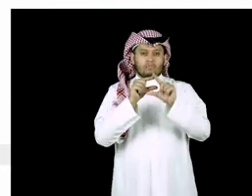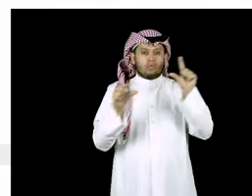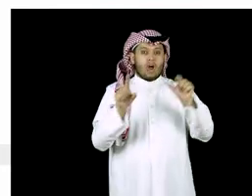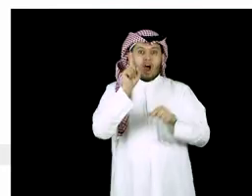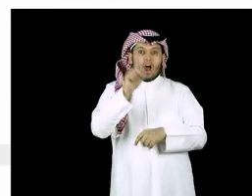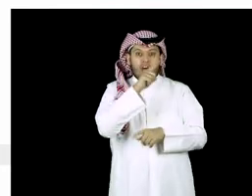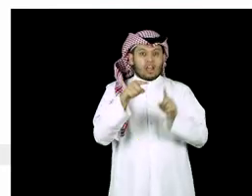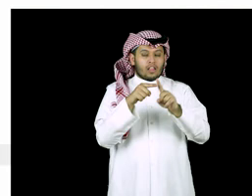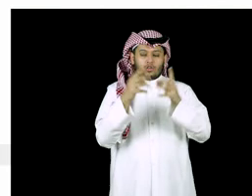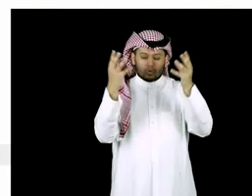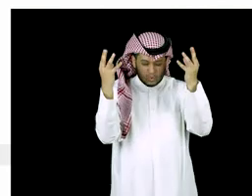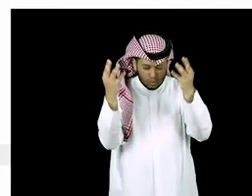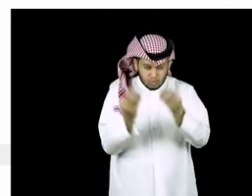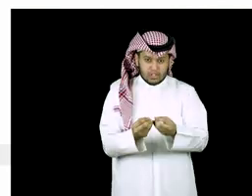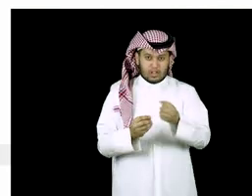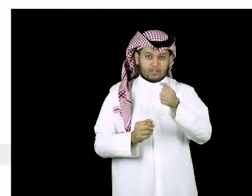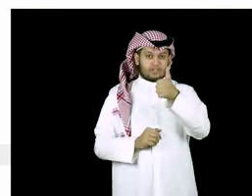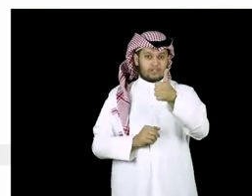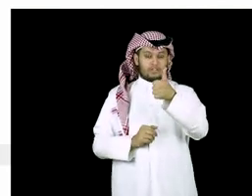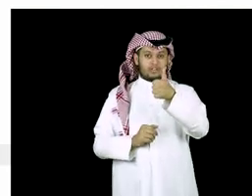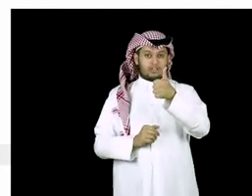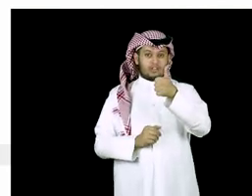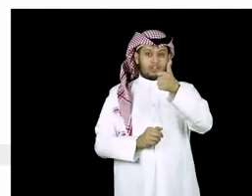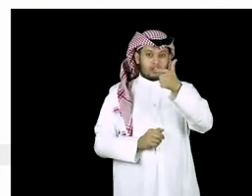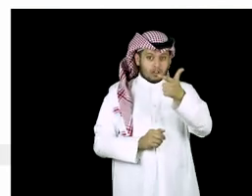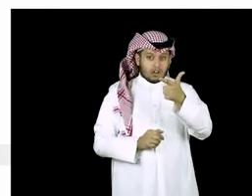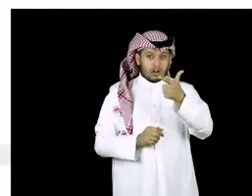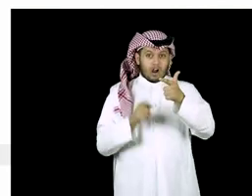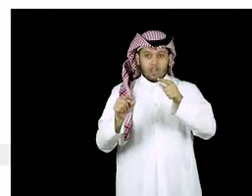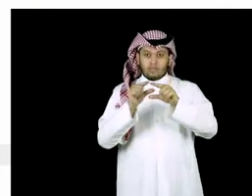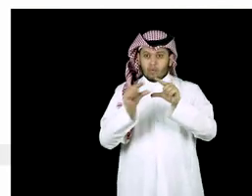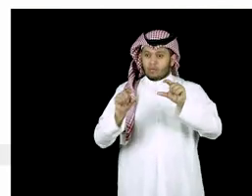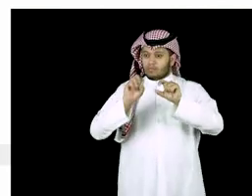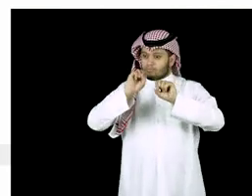الخطأ، ثانيا